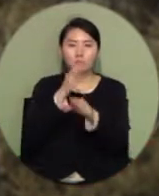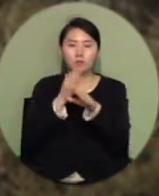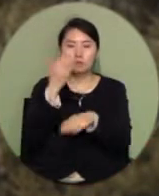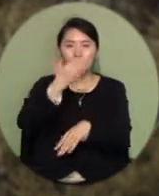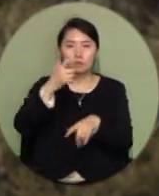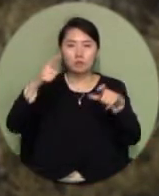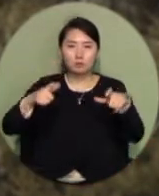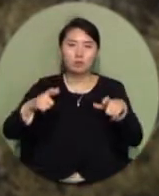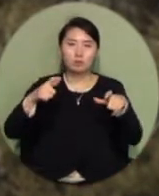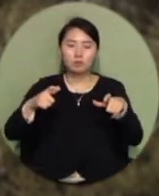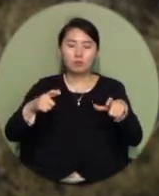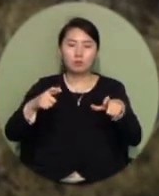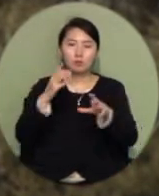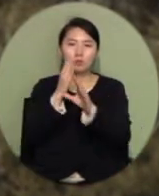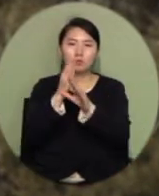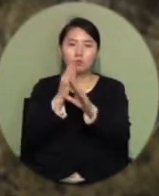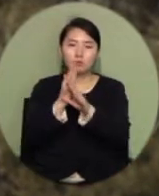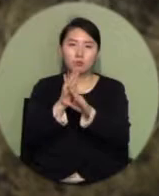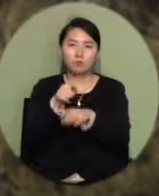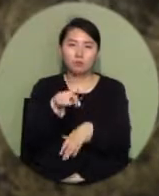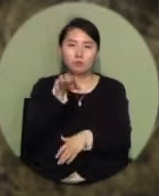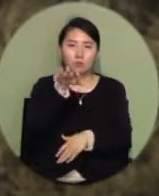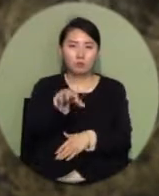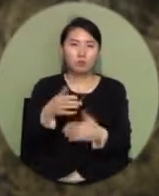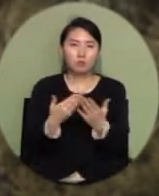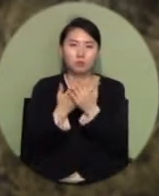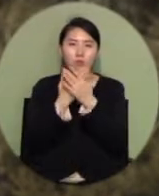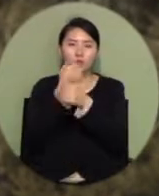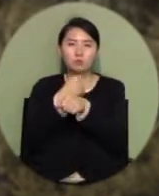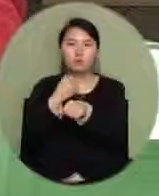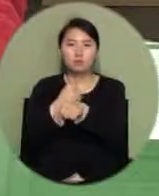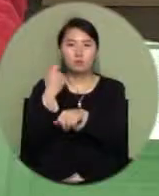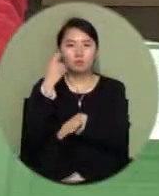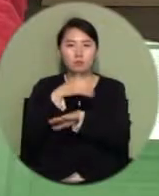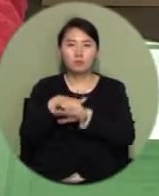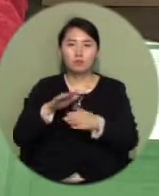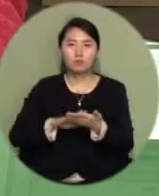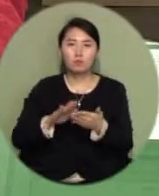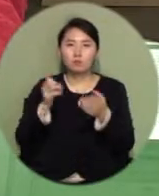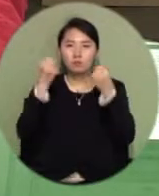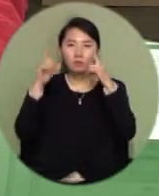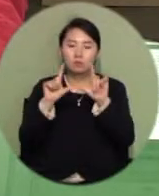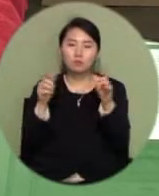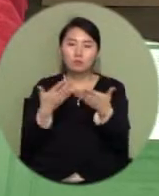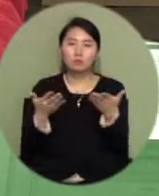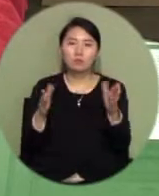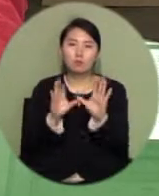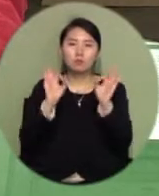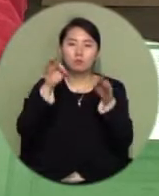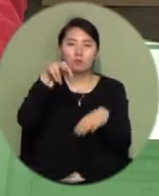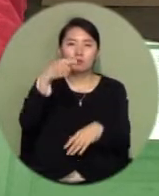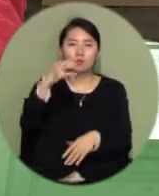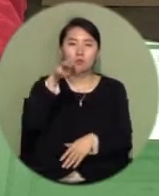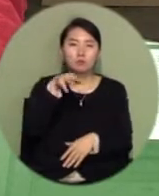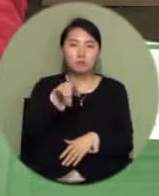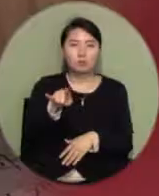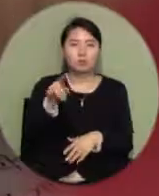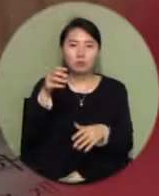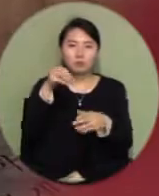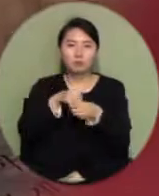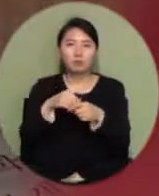구로의 랜드마크로서 이곳을 발전시켜야 되겠다. 이렇게 새누리당은 김승재 당협위원장을